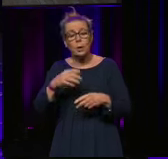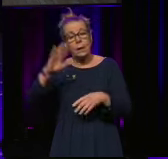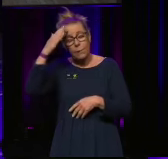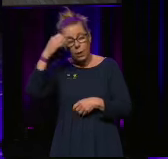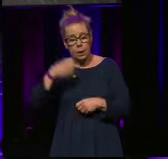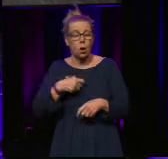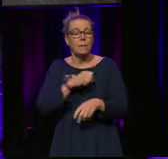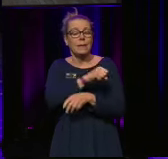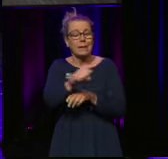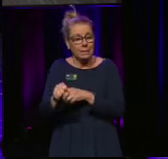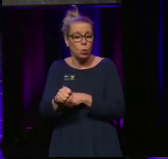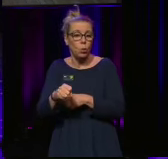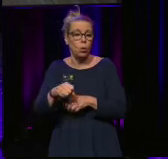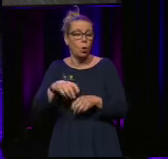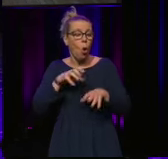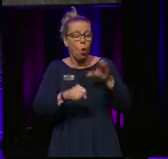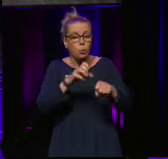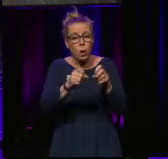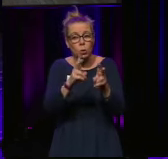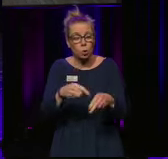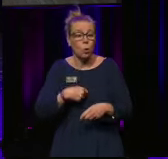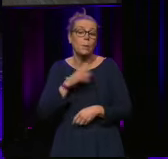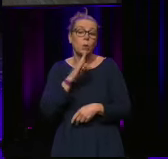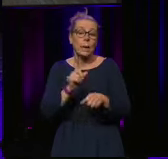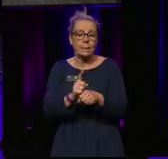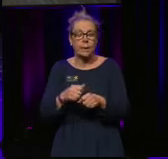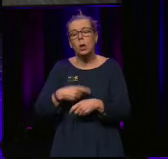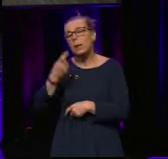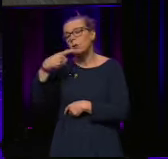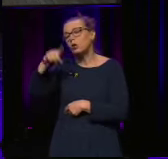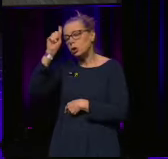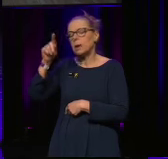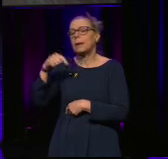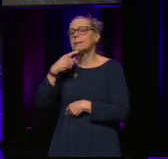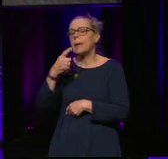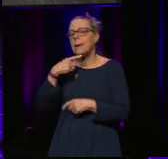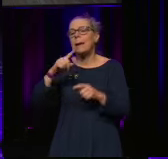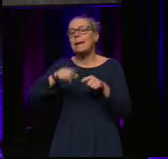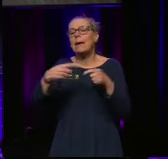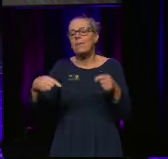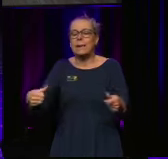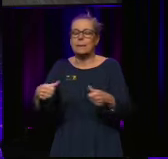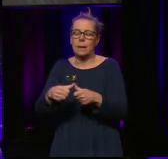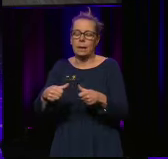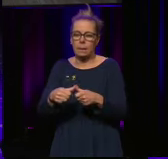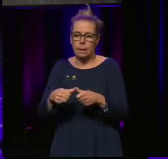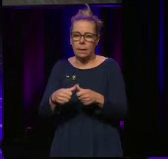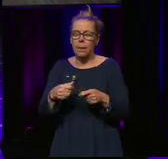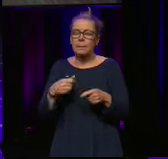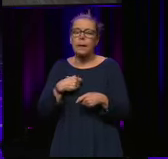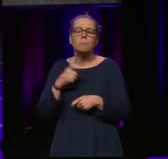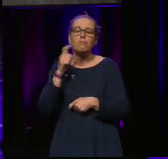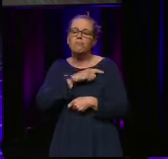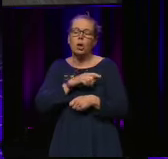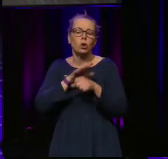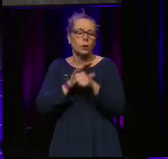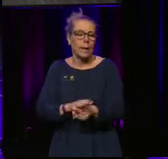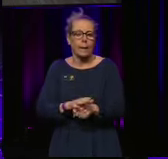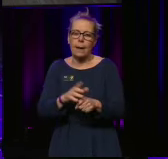i modern tid. Och att man just där har skrivit in, i Tyskland kallas det för evighetsgarantin. Det handlar om det okränkbara människovärdet och